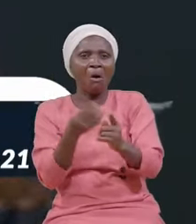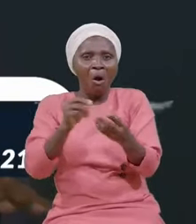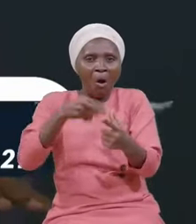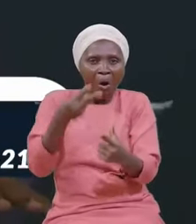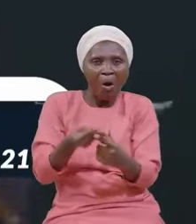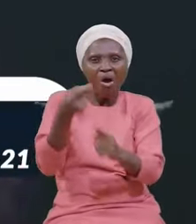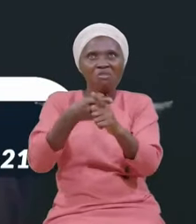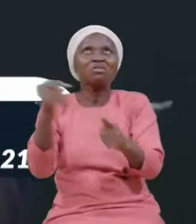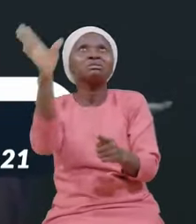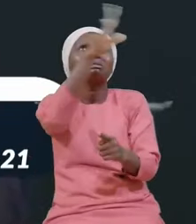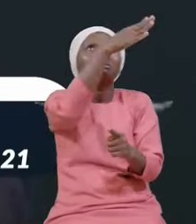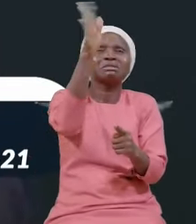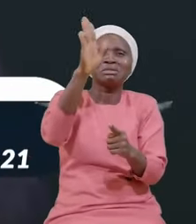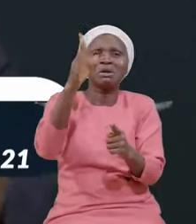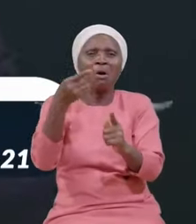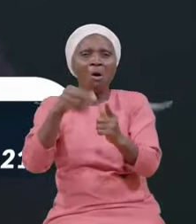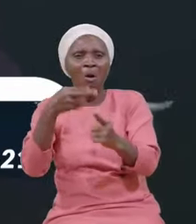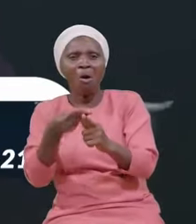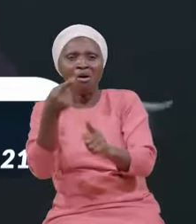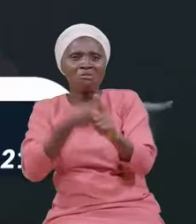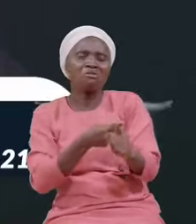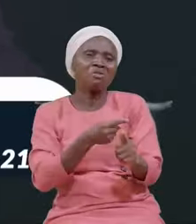depuis les cieux,